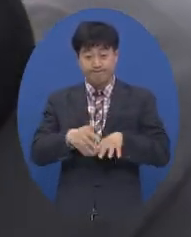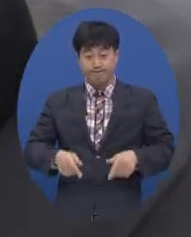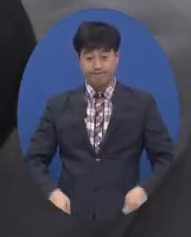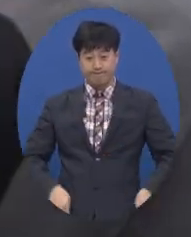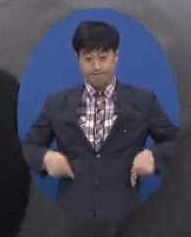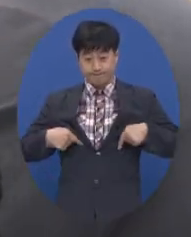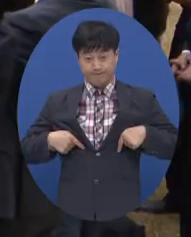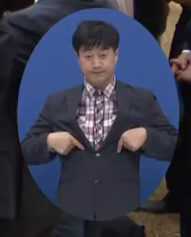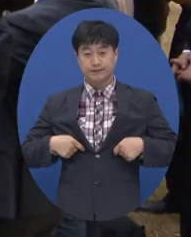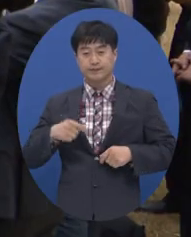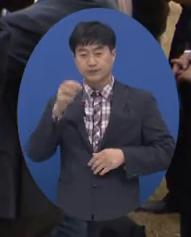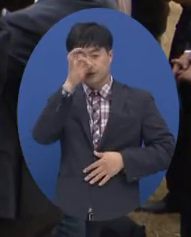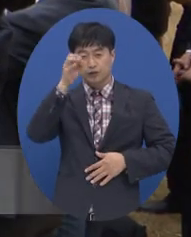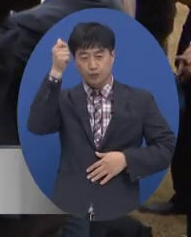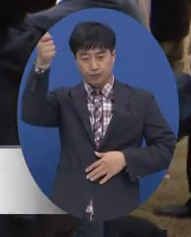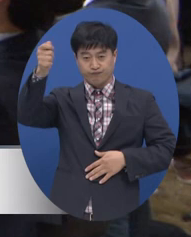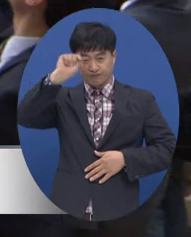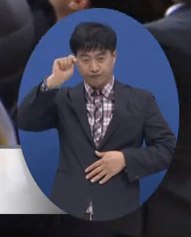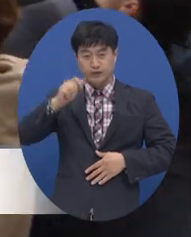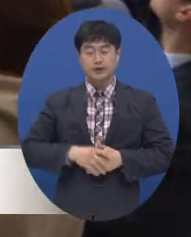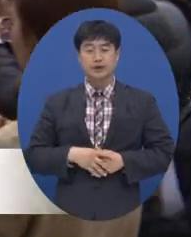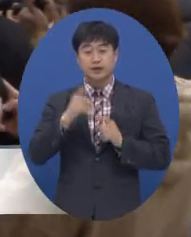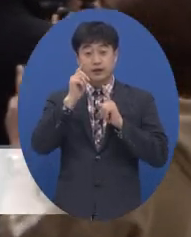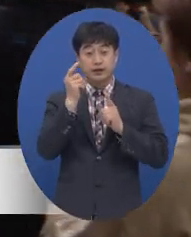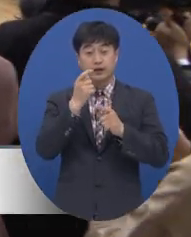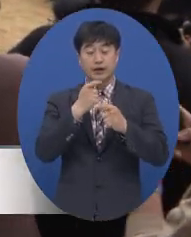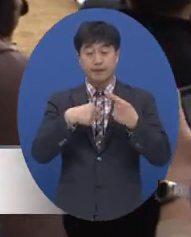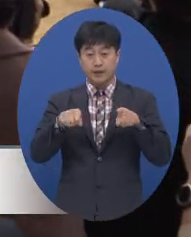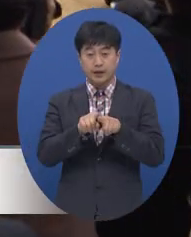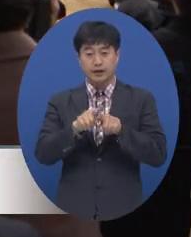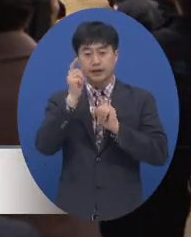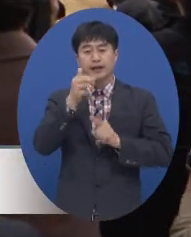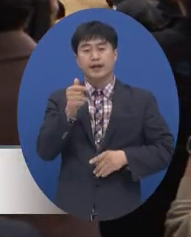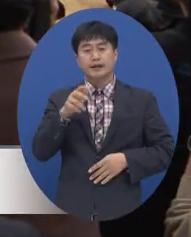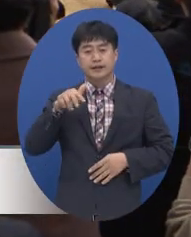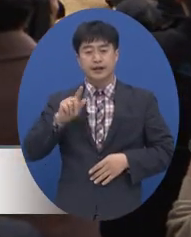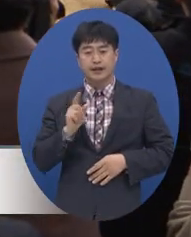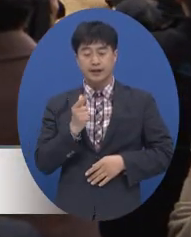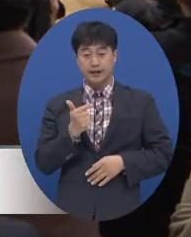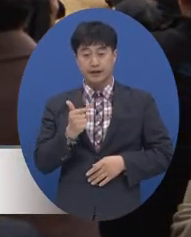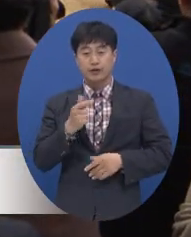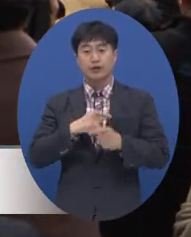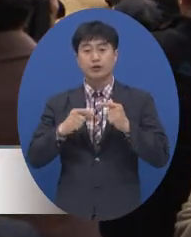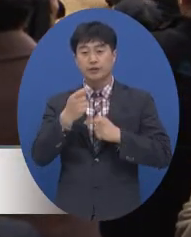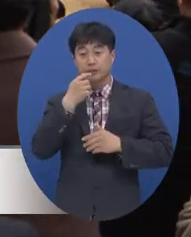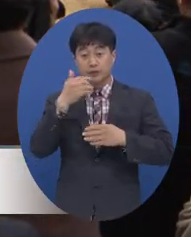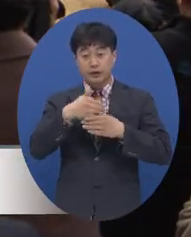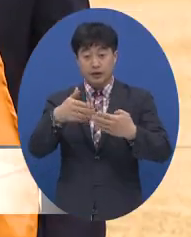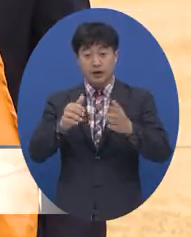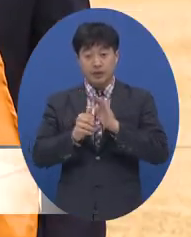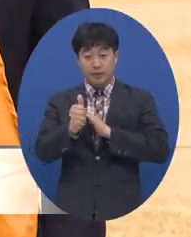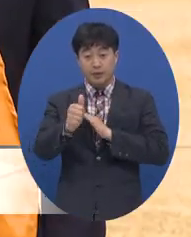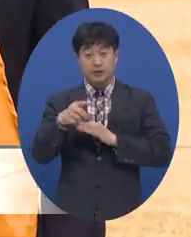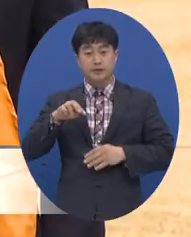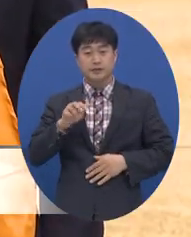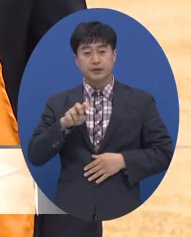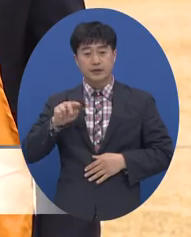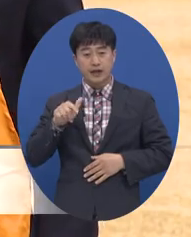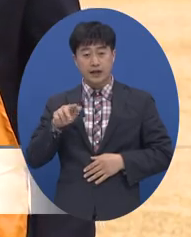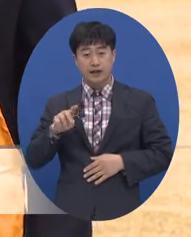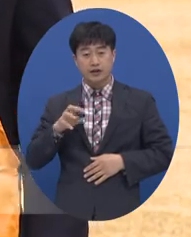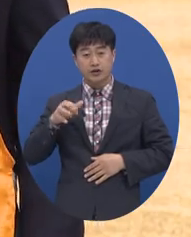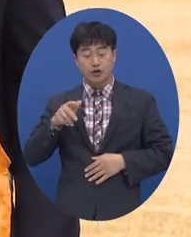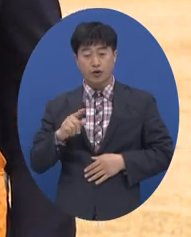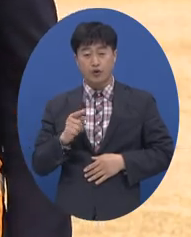모자까지 썼습니다. 이 지사와 함께 이해찬 더불어민주당 대표와 문희상 국회의장, 심상정 정의당 대표 등이